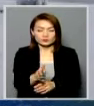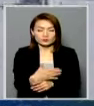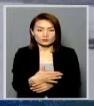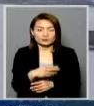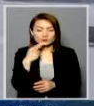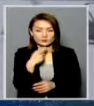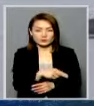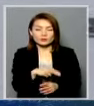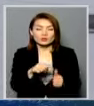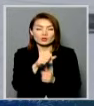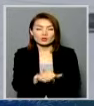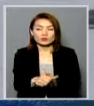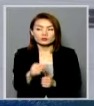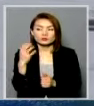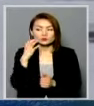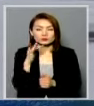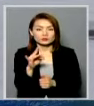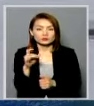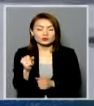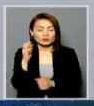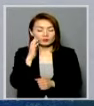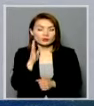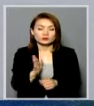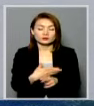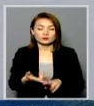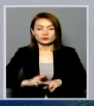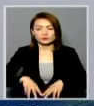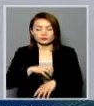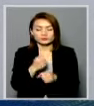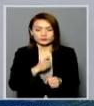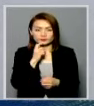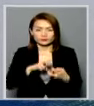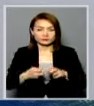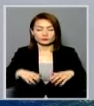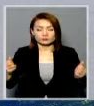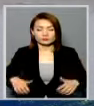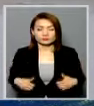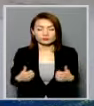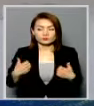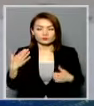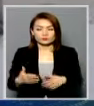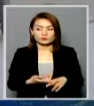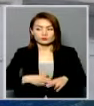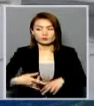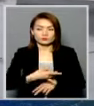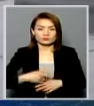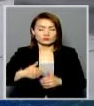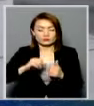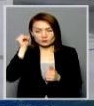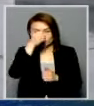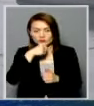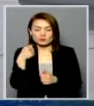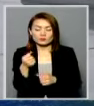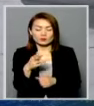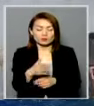тұқымдас балықтарды айтпағанда қара балықты көру арман. Балық шаруашылығы комитеті күрделі мәселені шешуге тырысуда. Сол үшін аймақта жылда бекіре